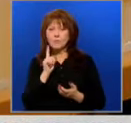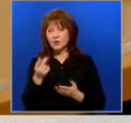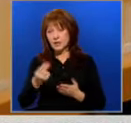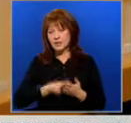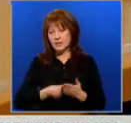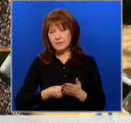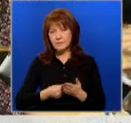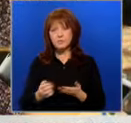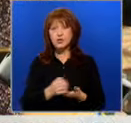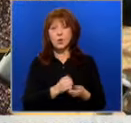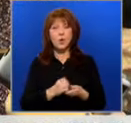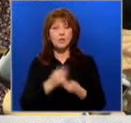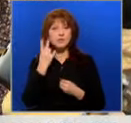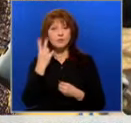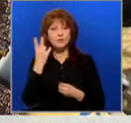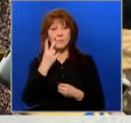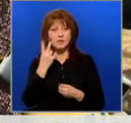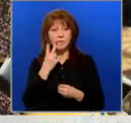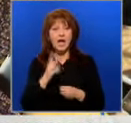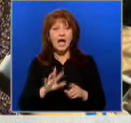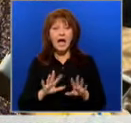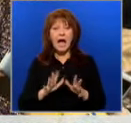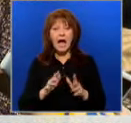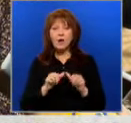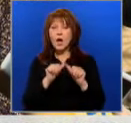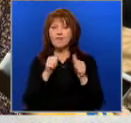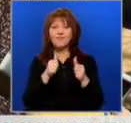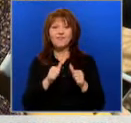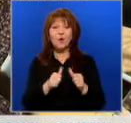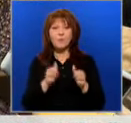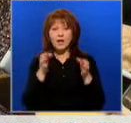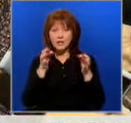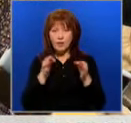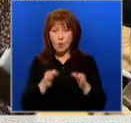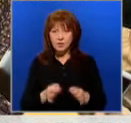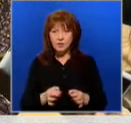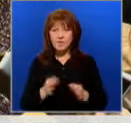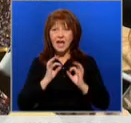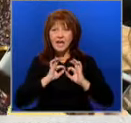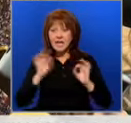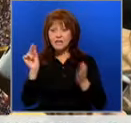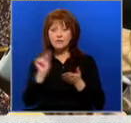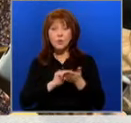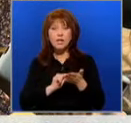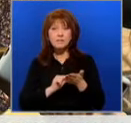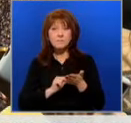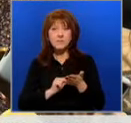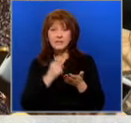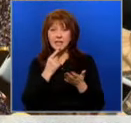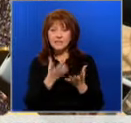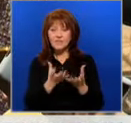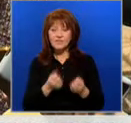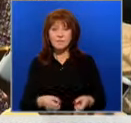коалиционно споразумение. Ако е форма на, така, на установяване на ясно разписан механизъм на взимане на